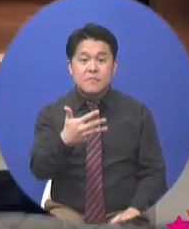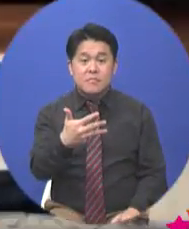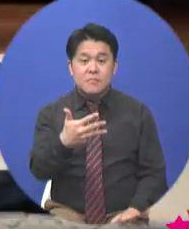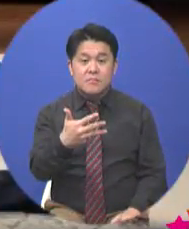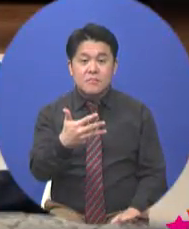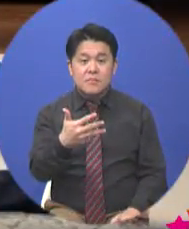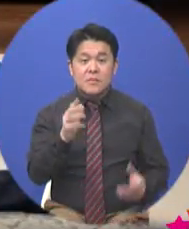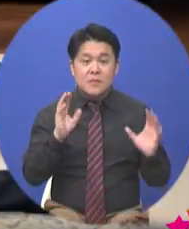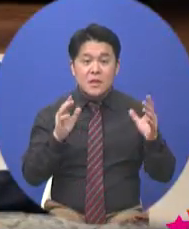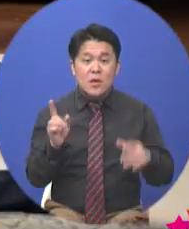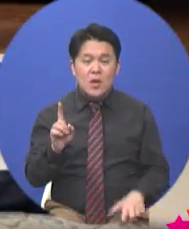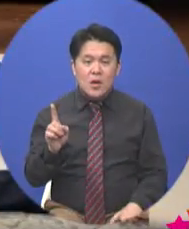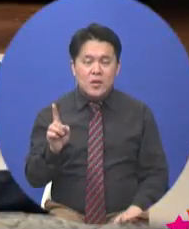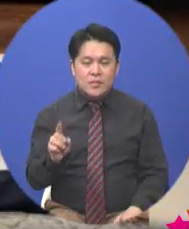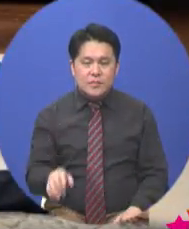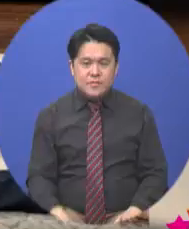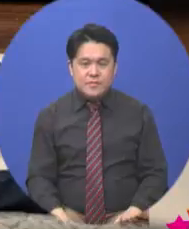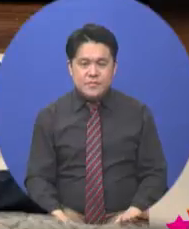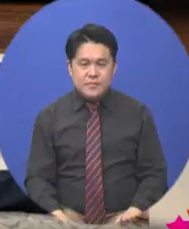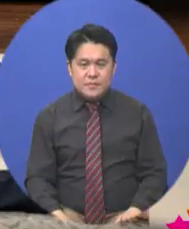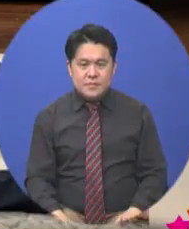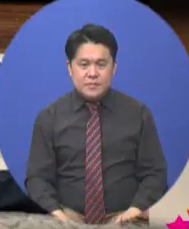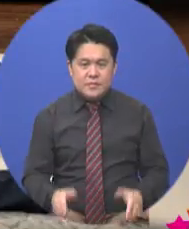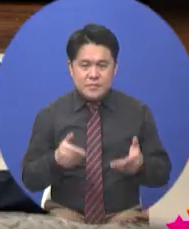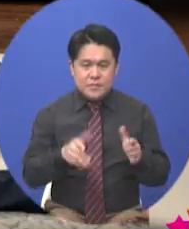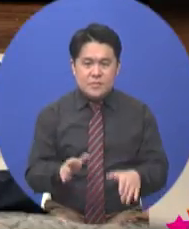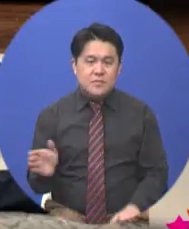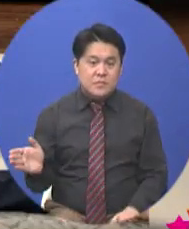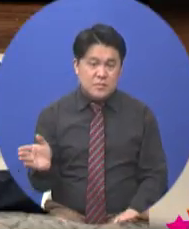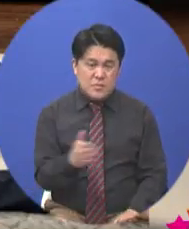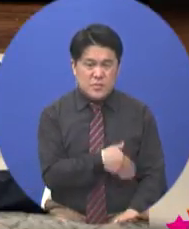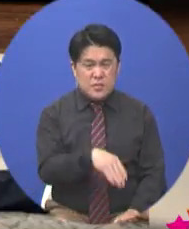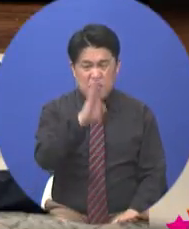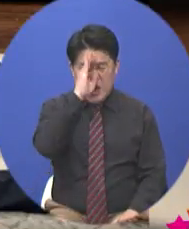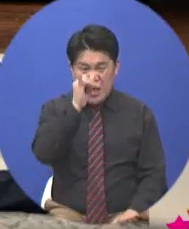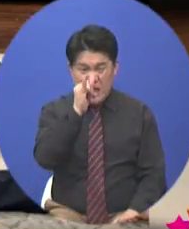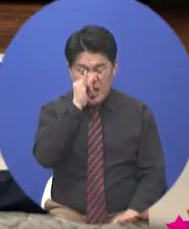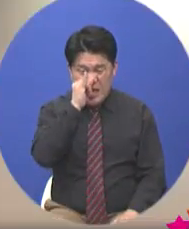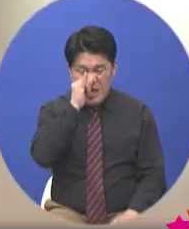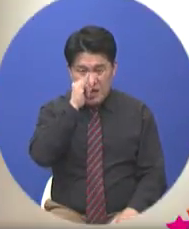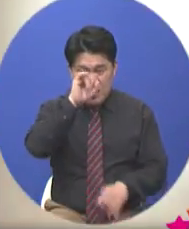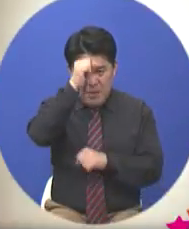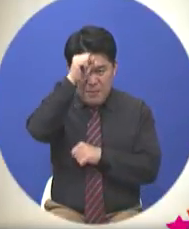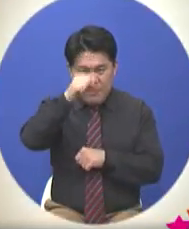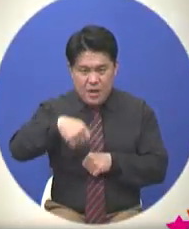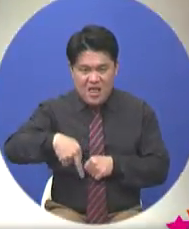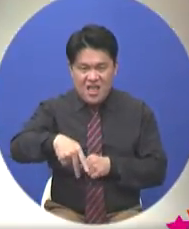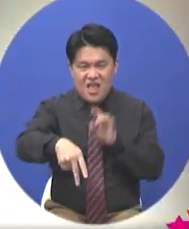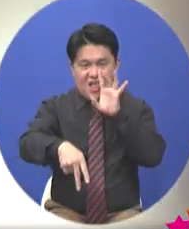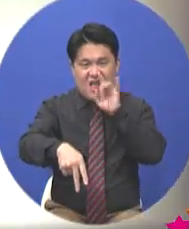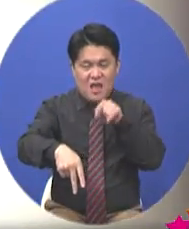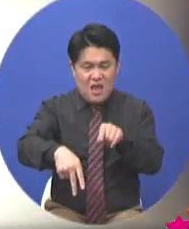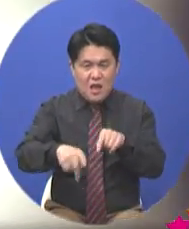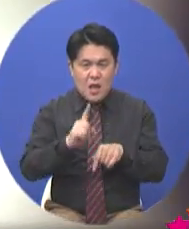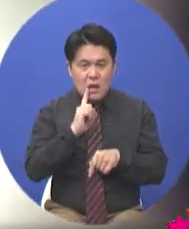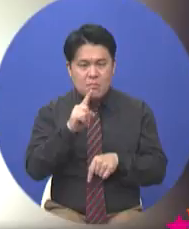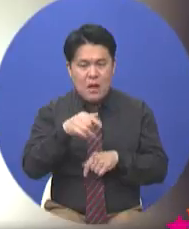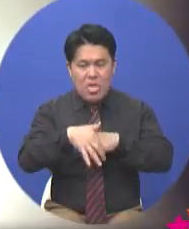된 이 아이는 선천성 희귀병으로 두 다리를 움직일 수 없고 말도